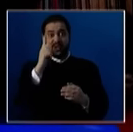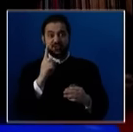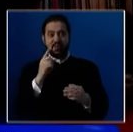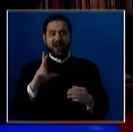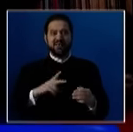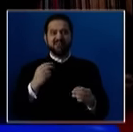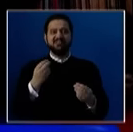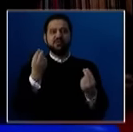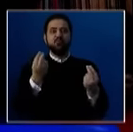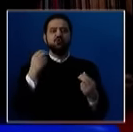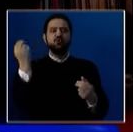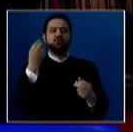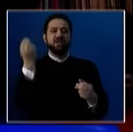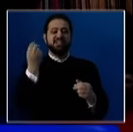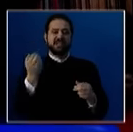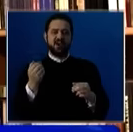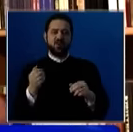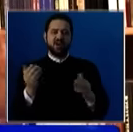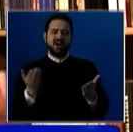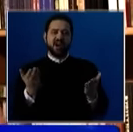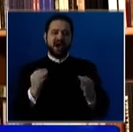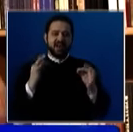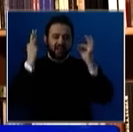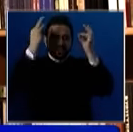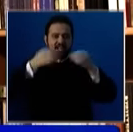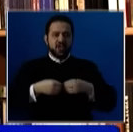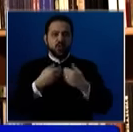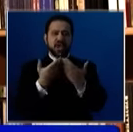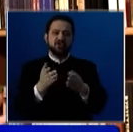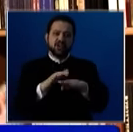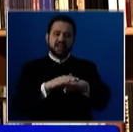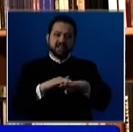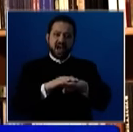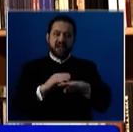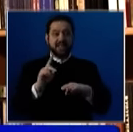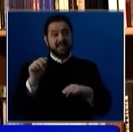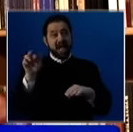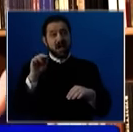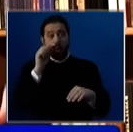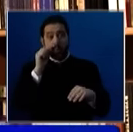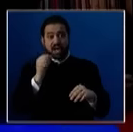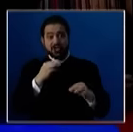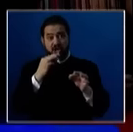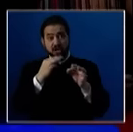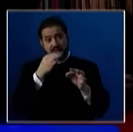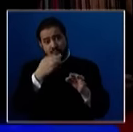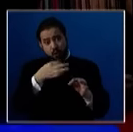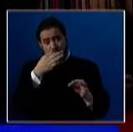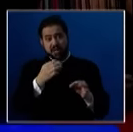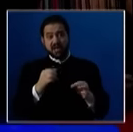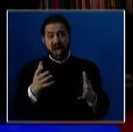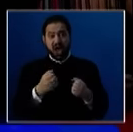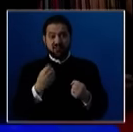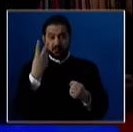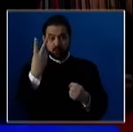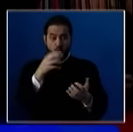tată, dorește ca toți să-și ofere iertarea prin iubire, ca toți să-și găsească comuniunea minunată. Însă, omenește vorbind, avem două personaje